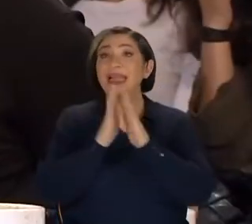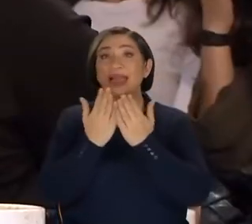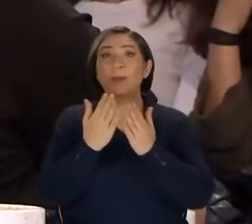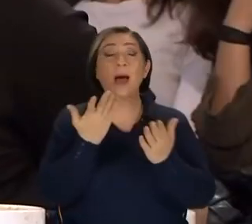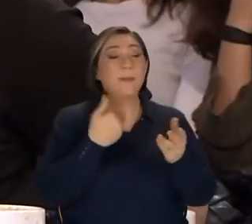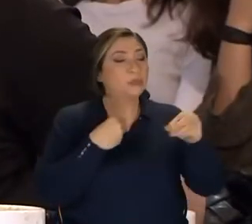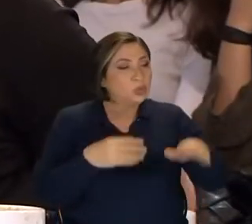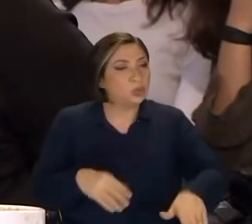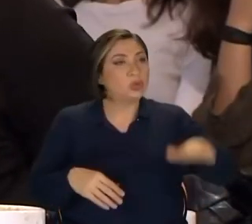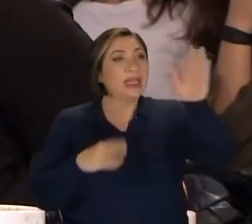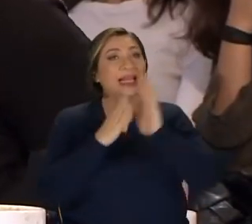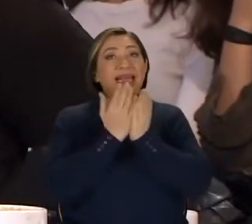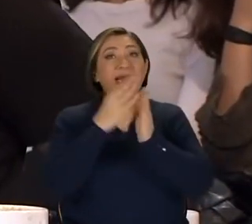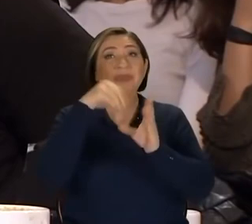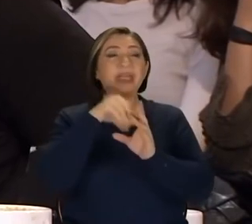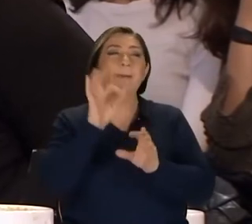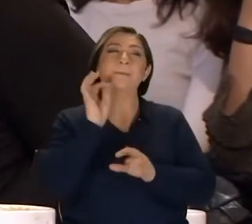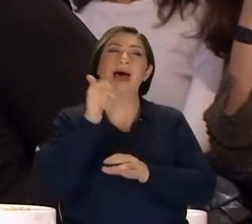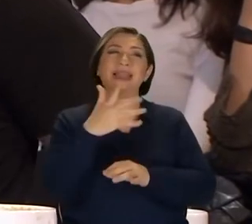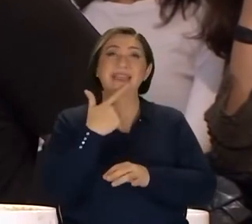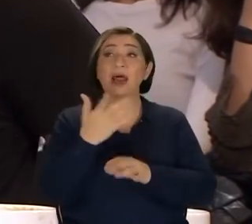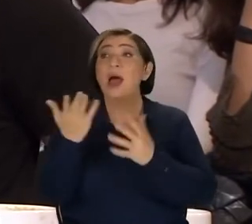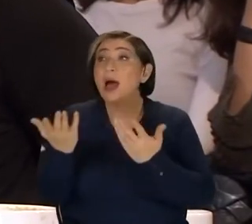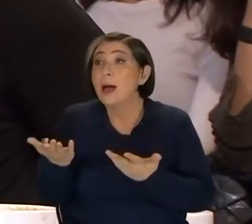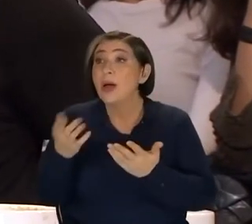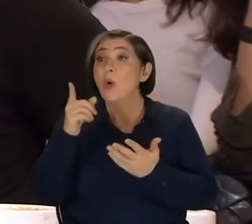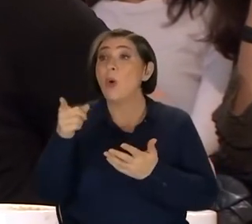Ama benim çocukluğumdan beri kitabı için hep pahalı derler. Evet